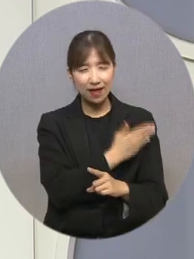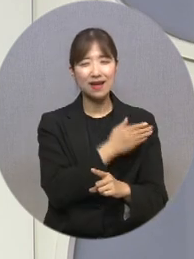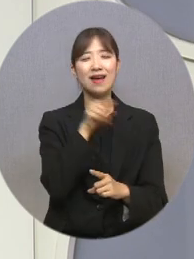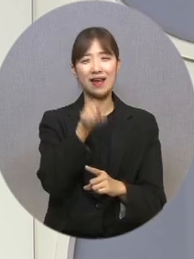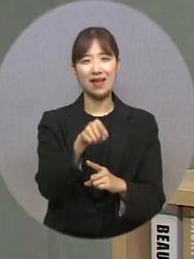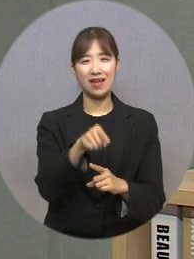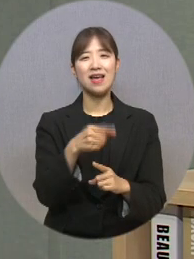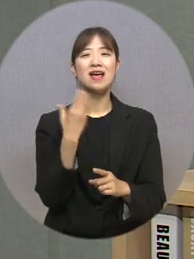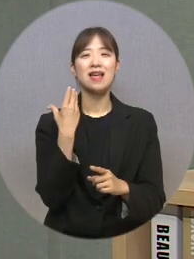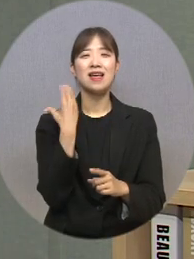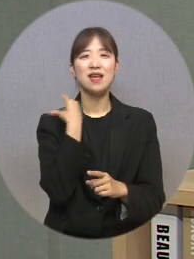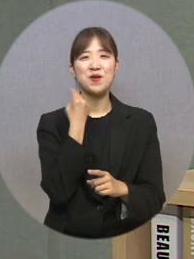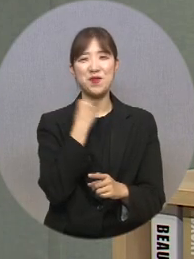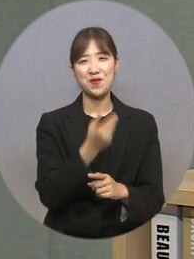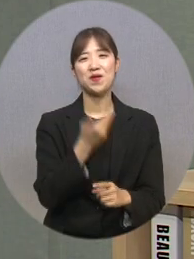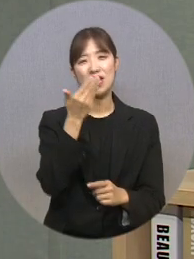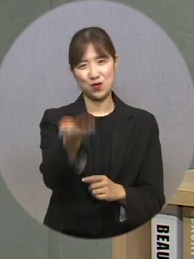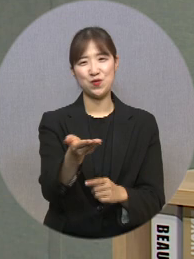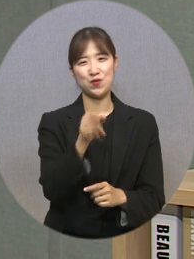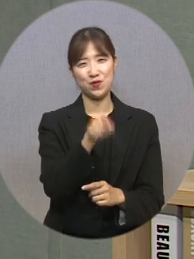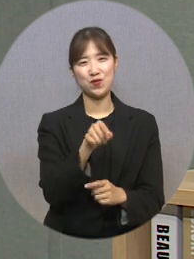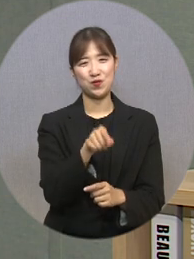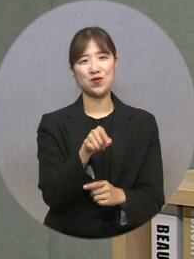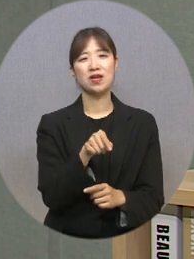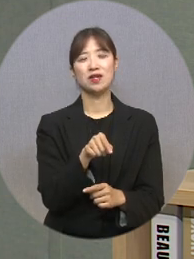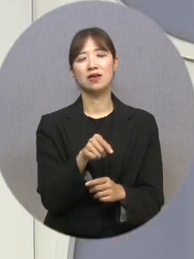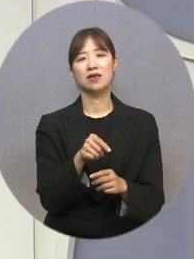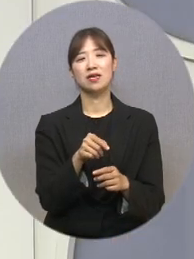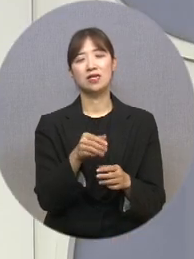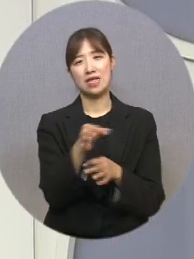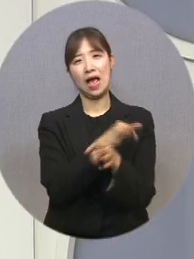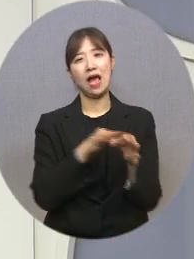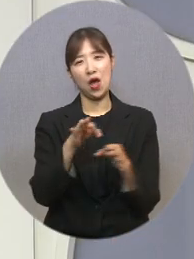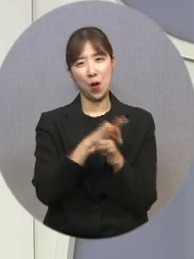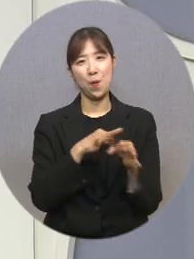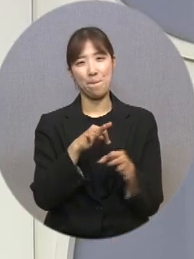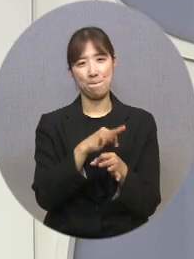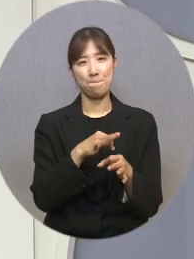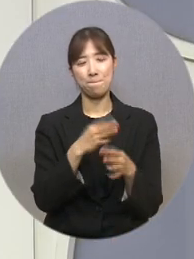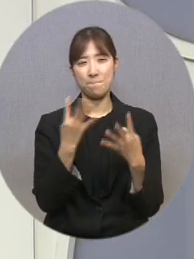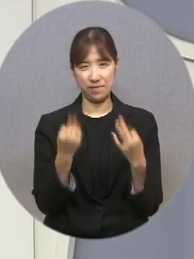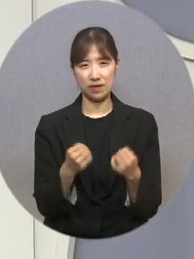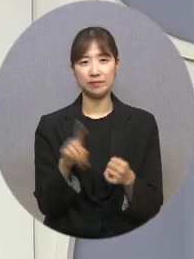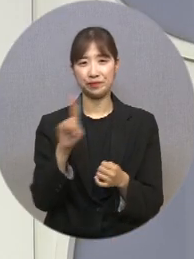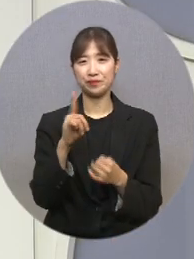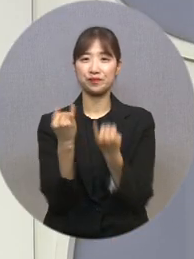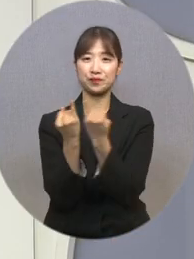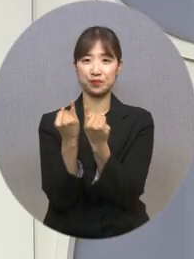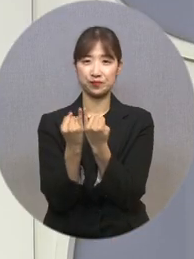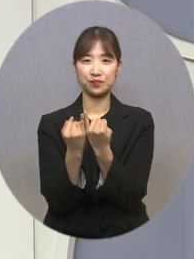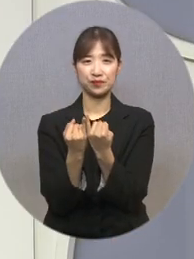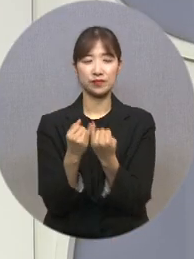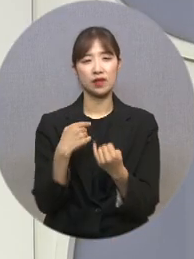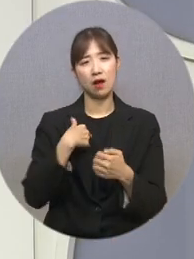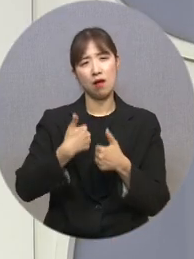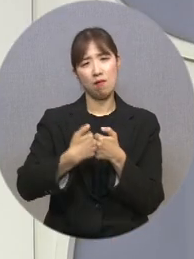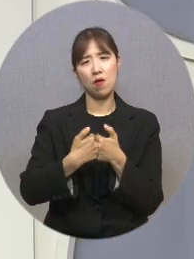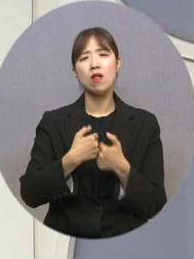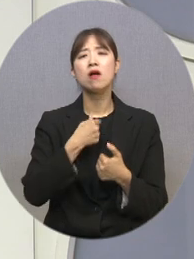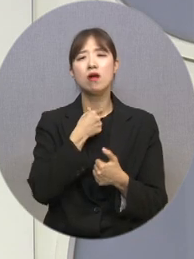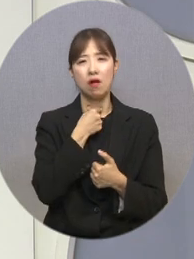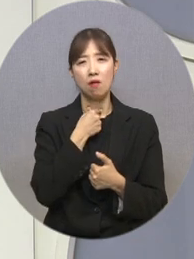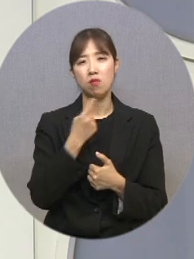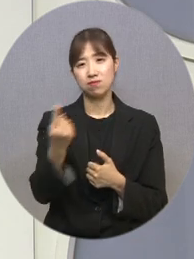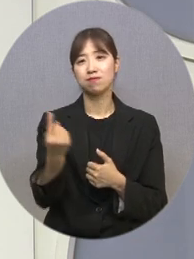그런 그 사업들이 굉장히 그 성행하고 있었습니다. 근데 어느 날 어떤 여자분이 저한테 이제 면담을 하자고